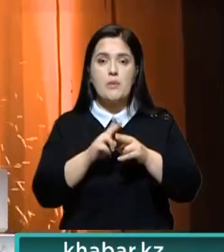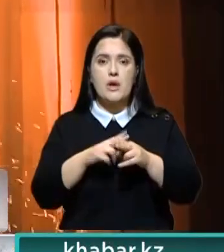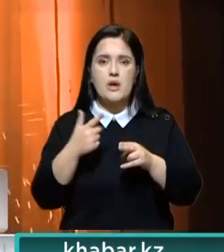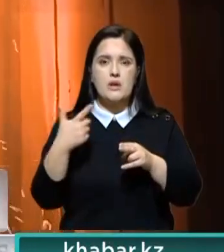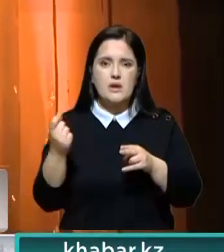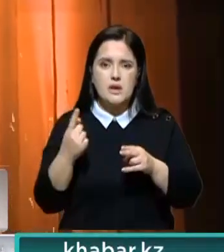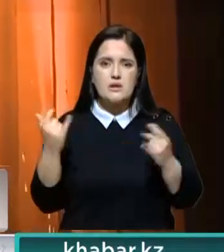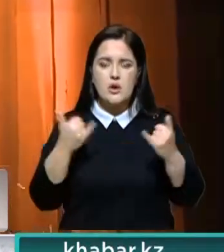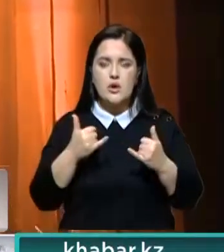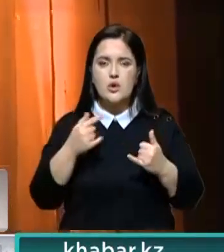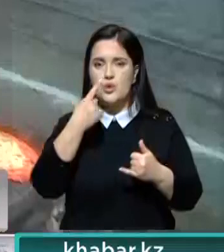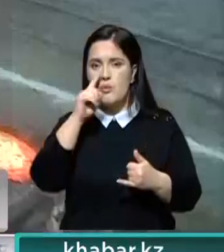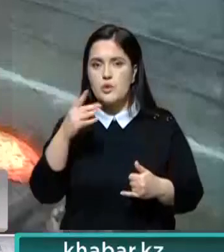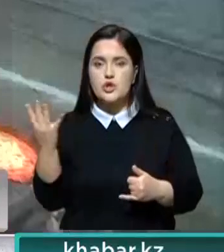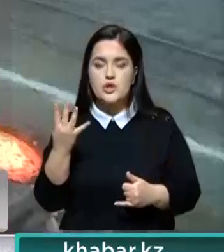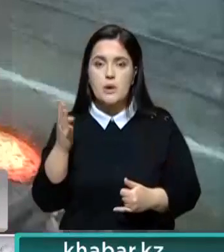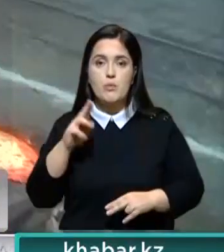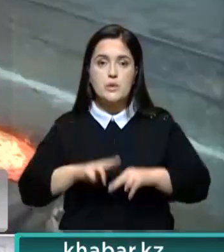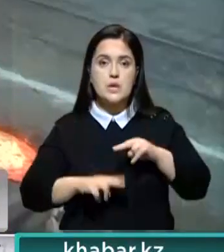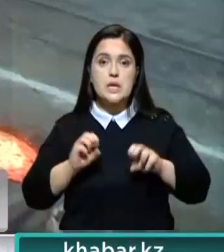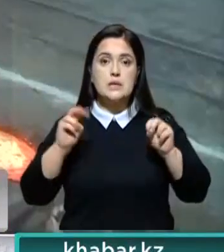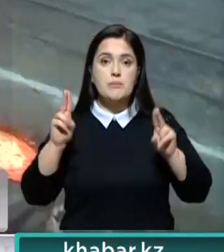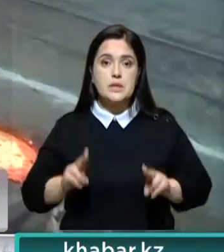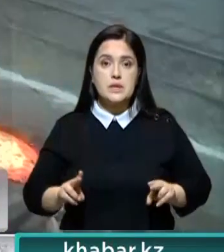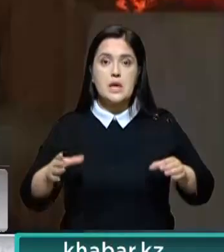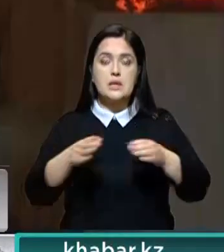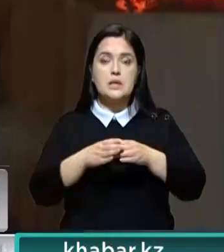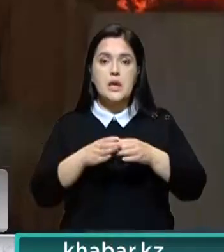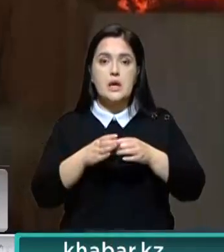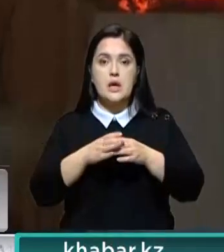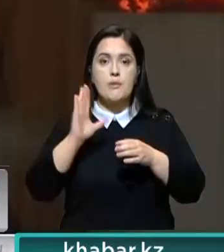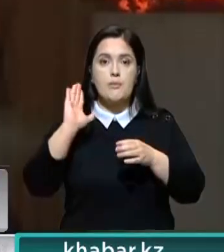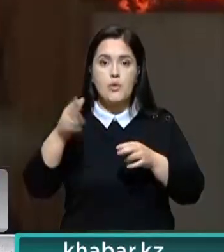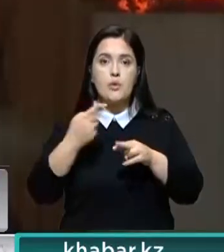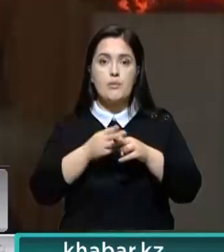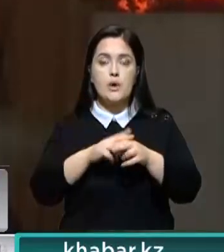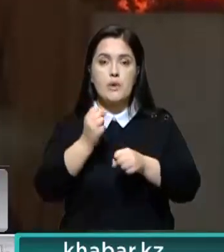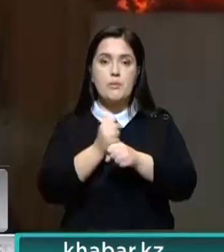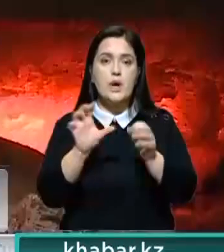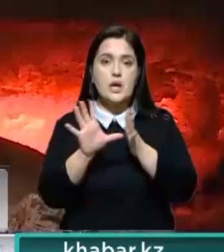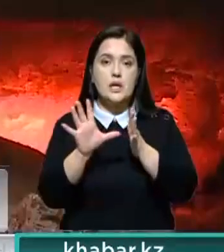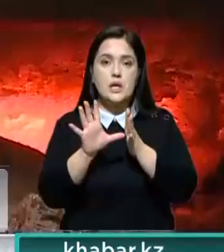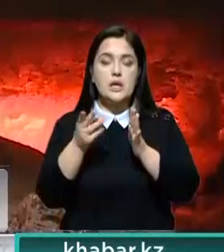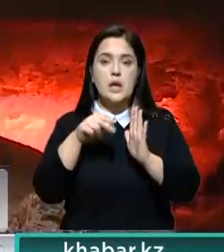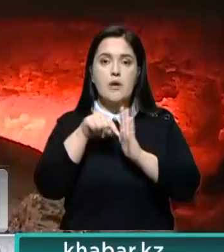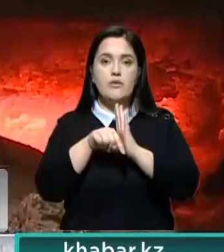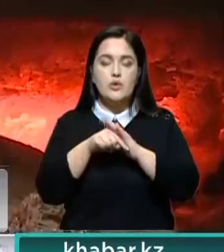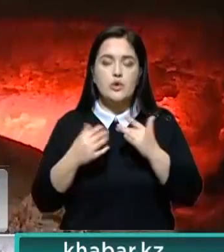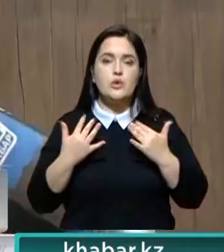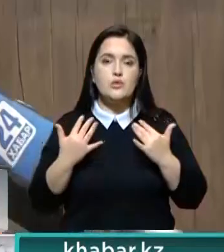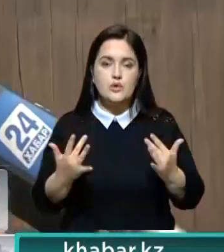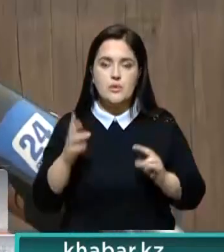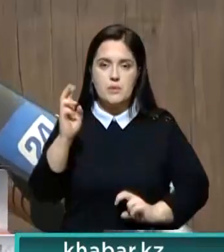плавильного цеха номер 4 будет построена специальная станция, которая также позволит производить электроэнергию для внутренних нужд